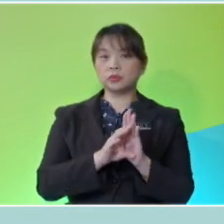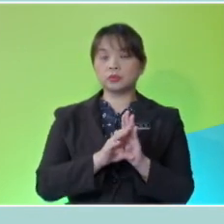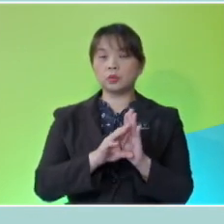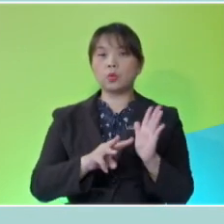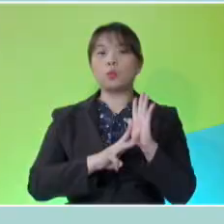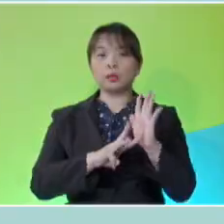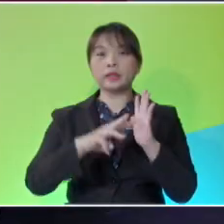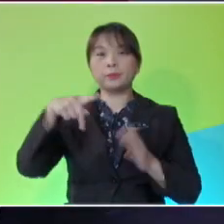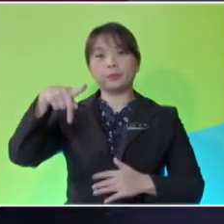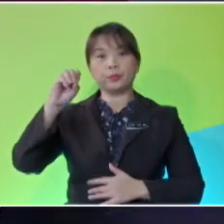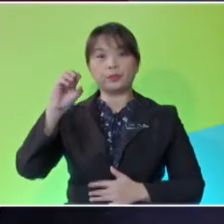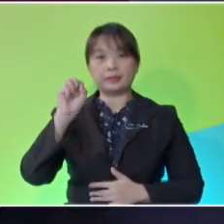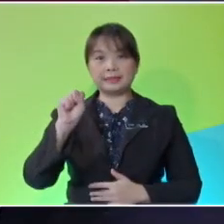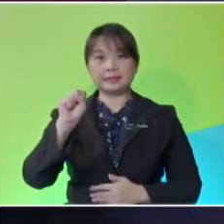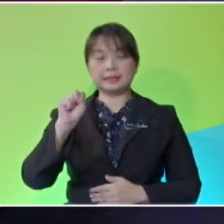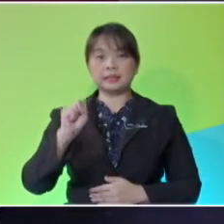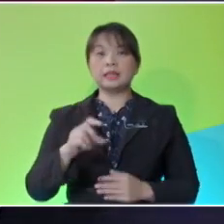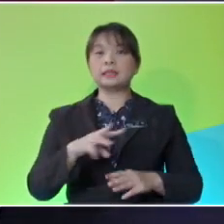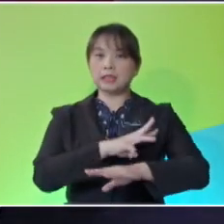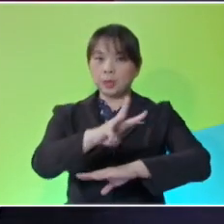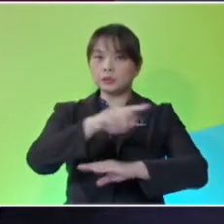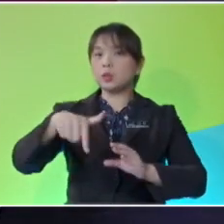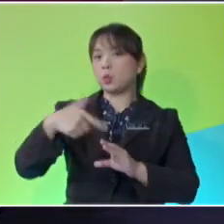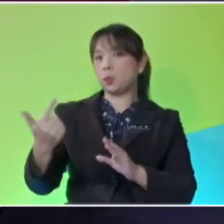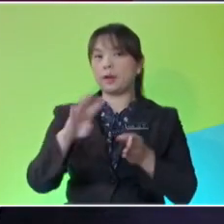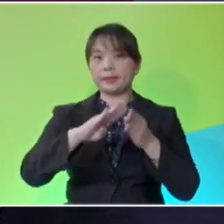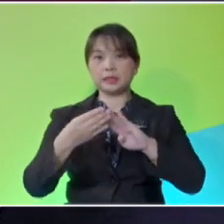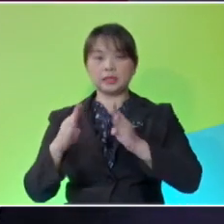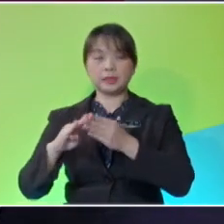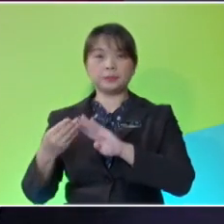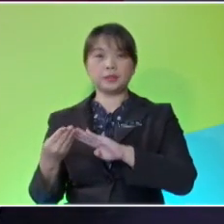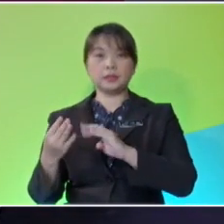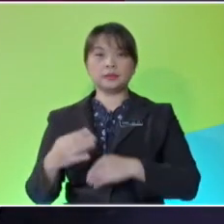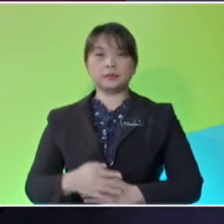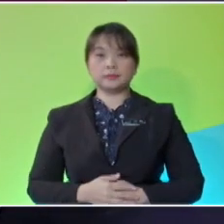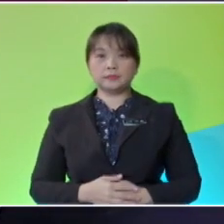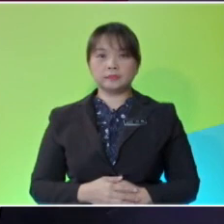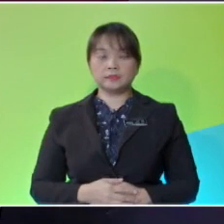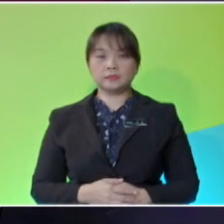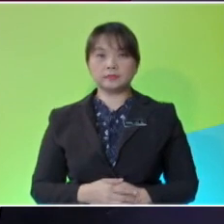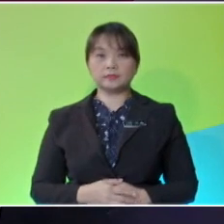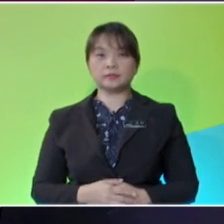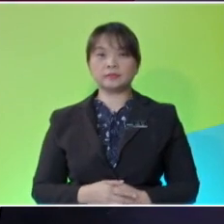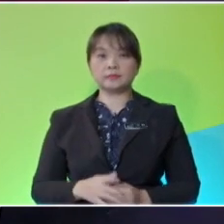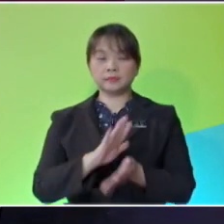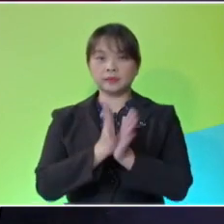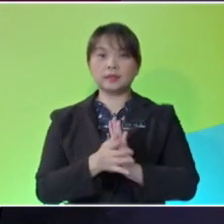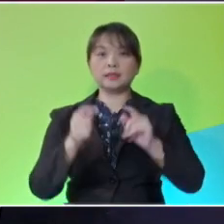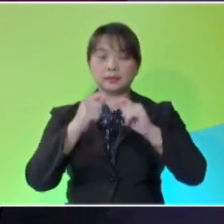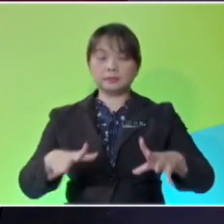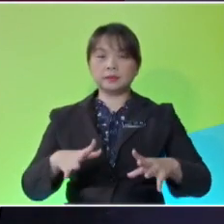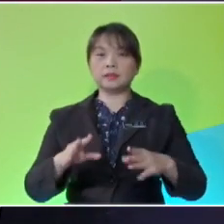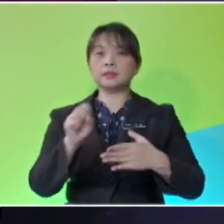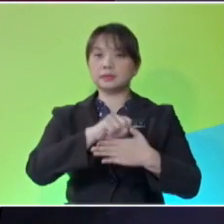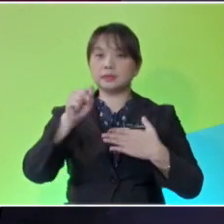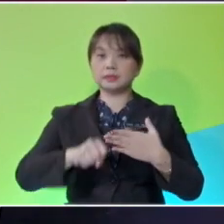oke itu adalah wakil bus oke tanya Mira betul jawaban Mira Oke jadi kita langsung selesai sesi